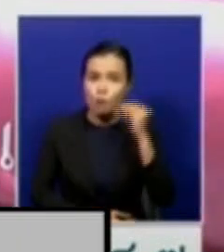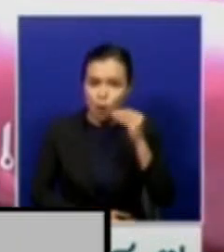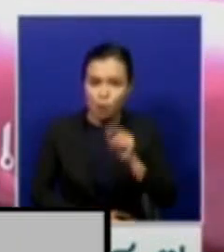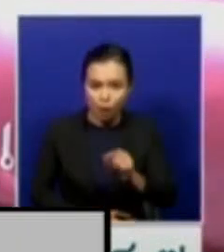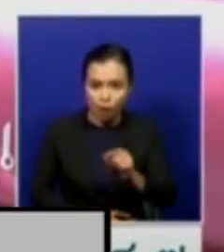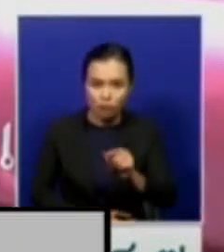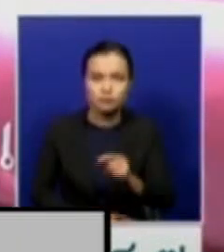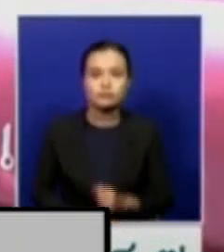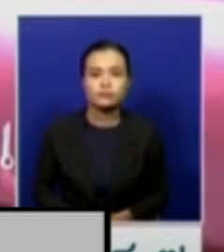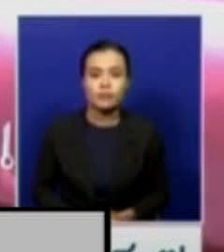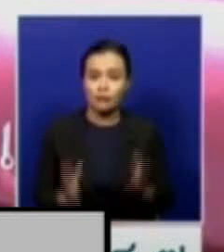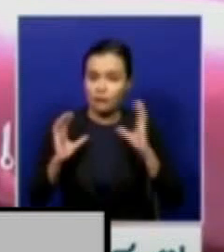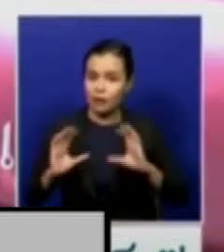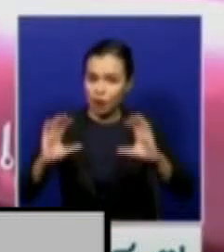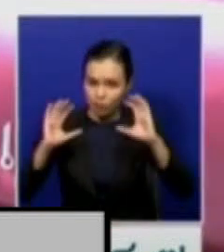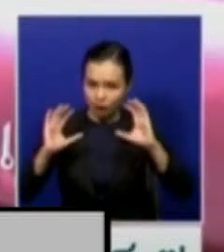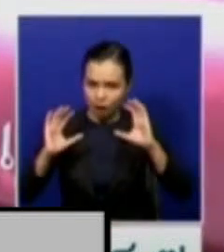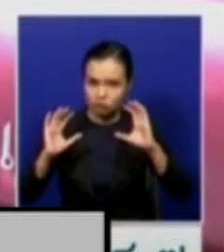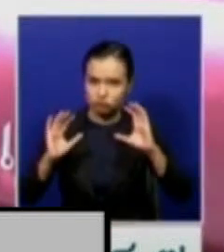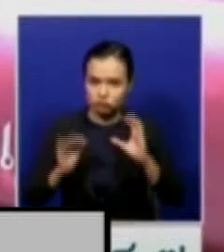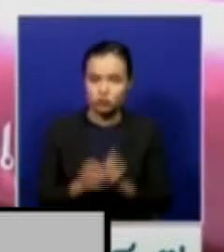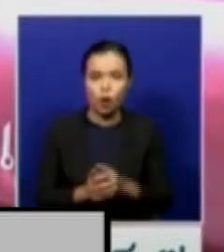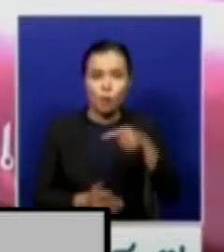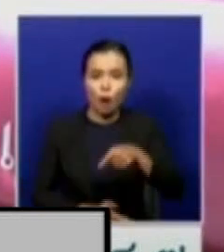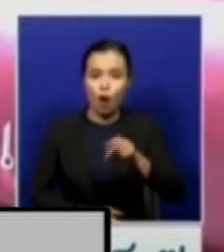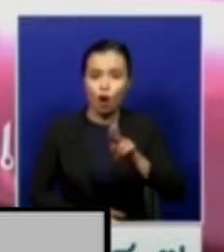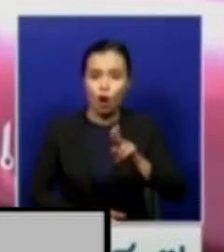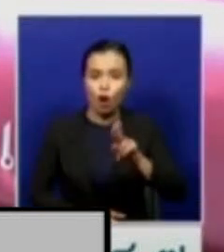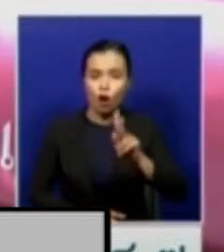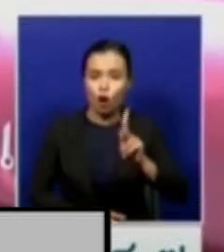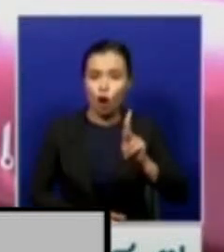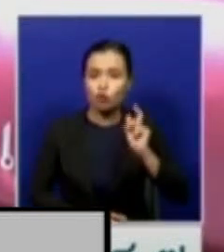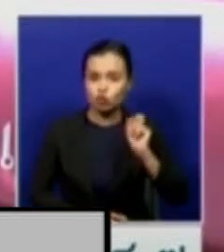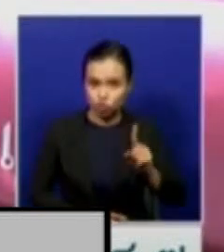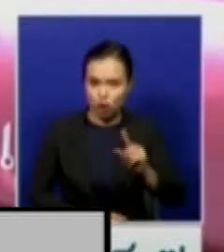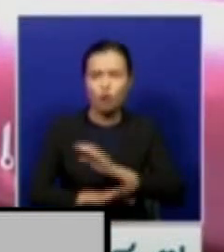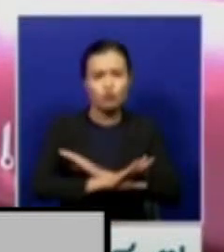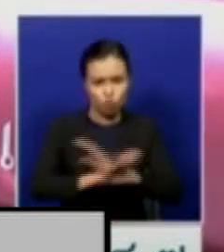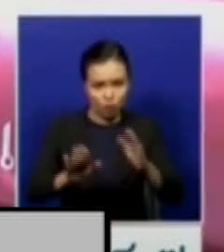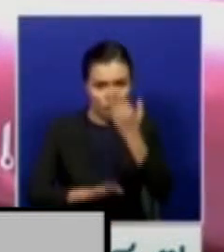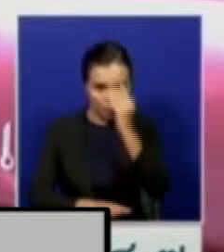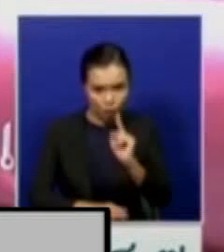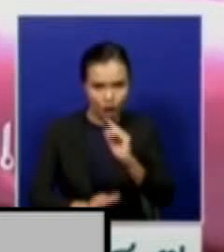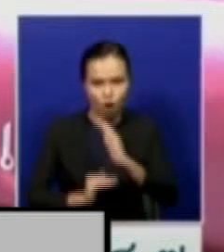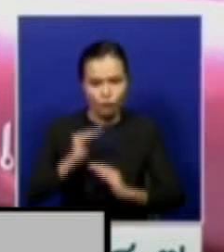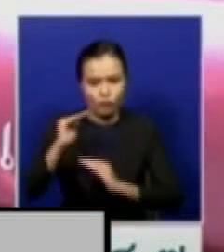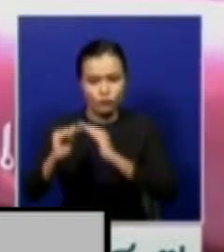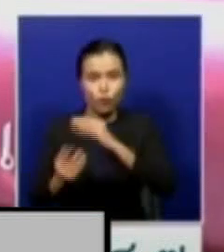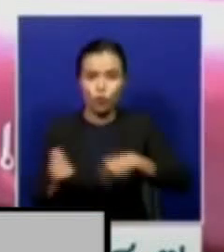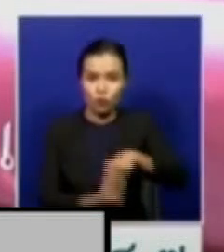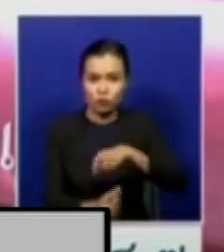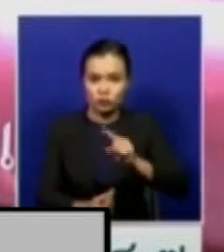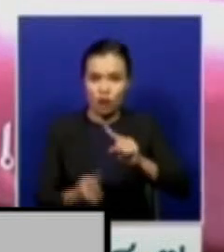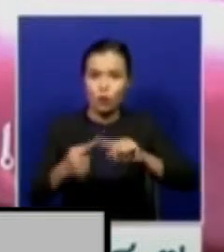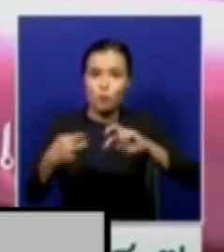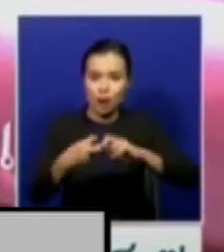รคเพื่อไทยจริงๆก็เห็นด้วยกับการจัดสรรงบประมาณเพื่อช่วยเหลือประชาชนแต่ตั้งข้อสังเกตเอาไว้ก่อนว่าการออกพ.ร.ก.ครั้งนี้รัฐบาลข้